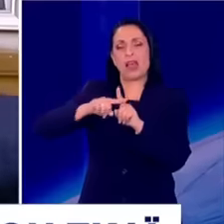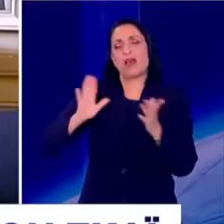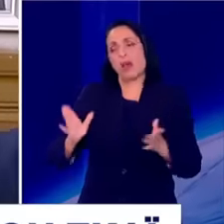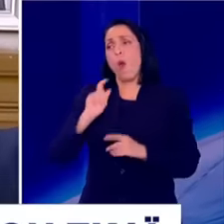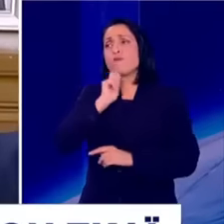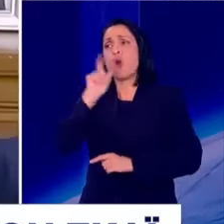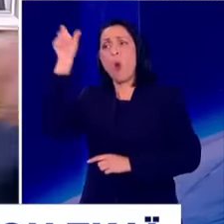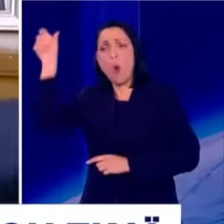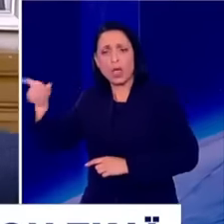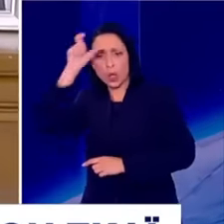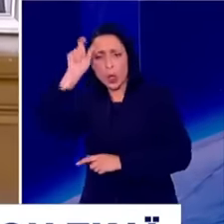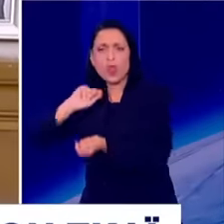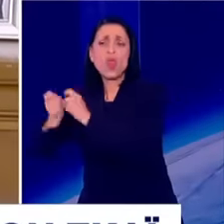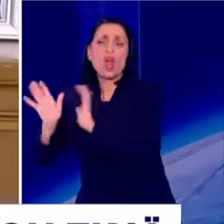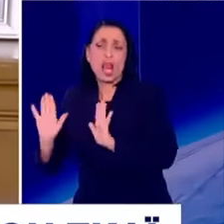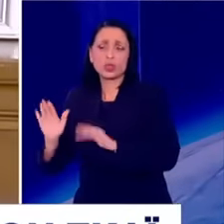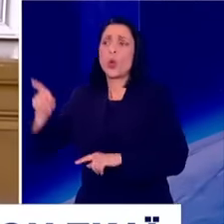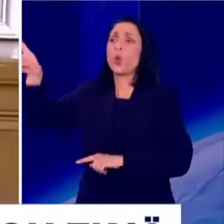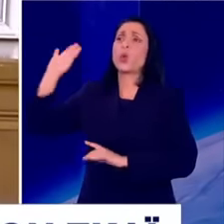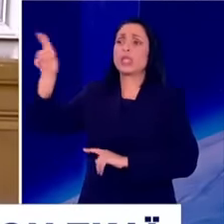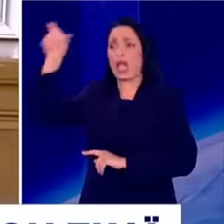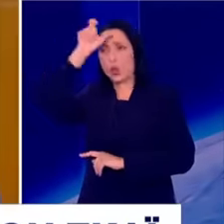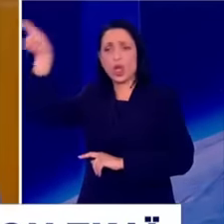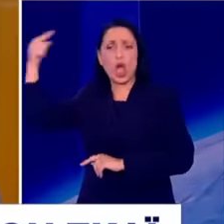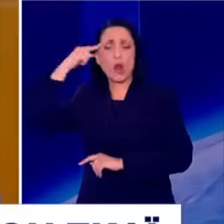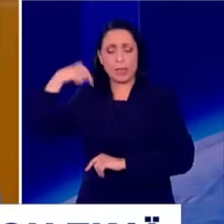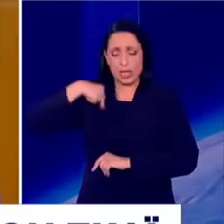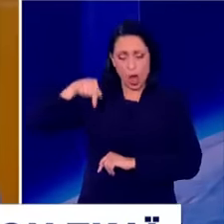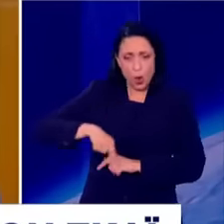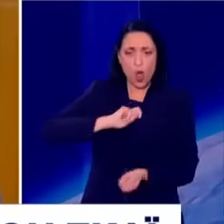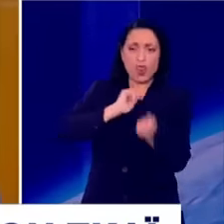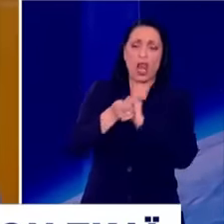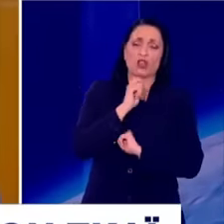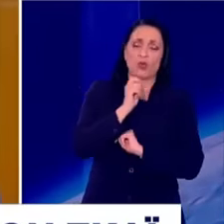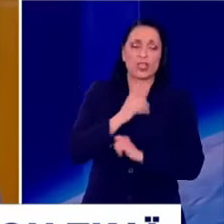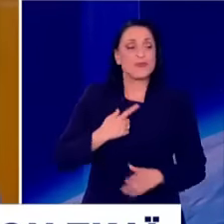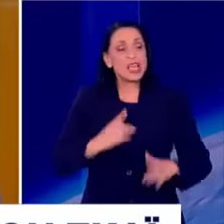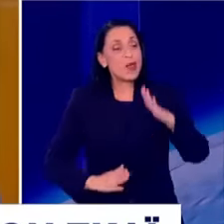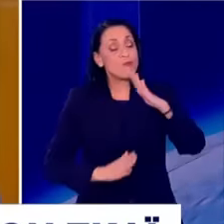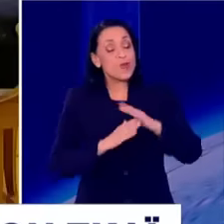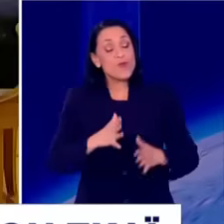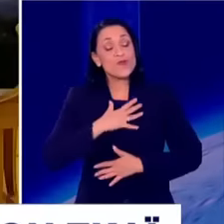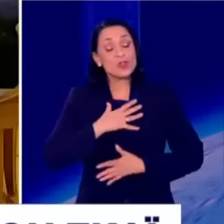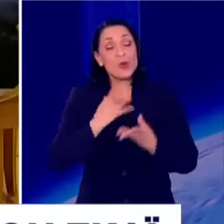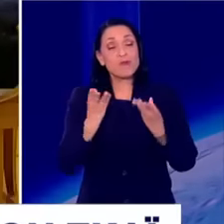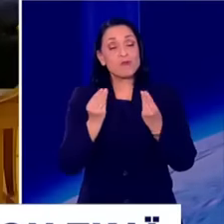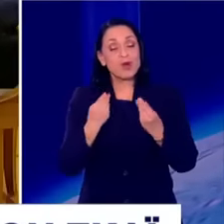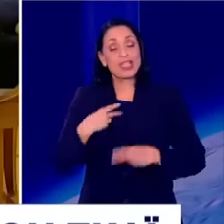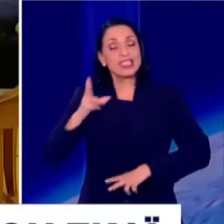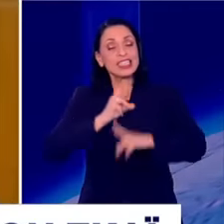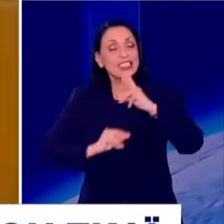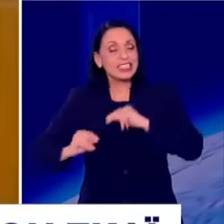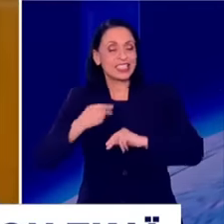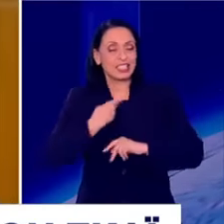Τουρκία φαντάζομαι περιμένει ότι εγώ θα αλλάξω πολιτική από τη μια στιγμή στην άλλη. Κύριε Πρόεδρε, να σας ευχαριστήσω πολύ για τη συζήτηση που είχαμε. Προσπάθησα να βάλω